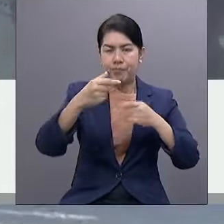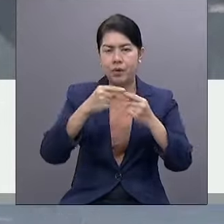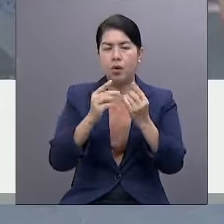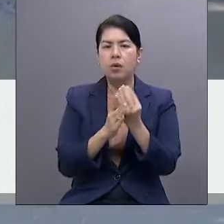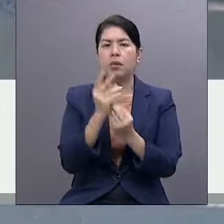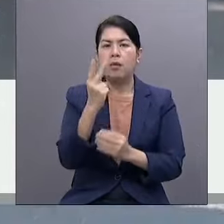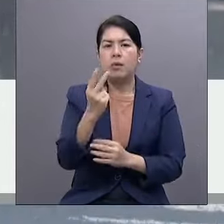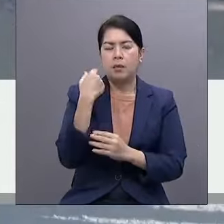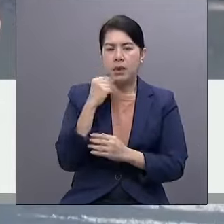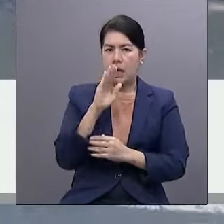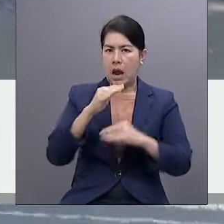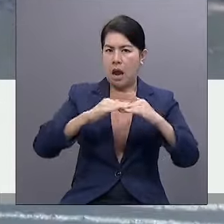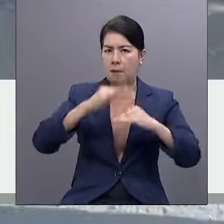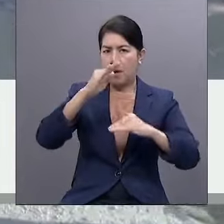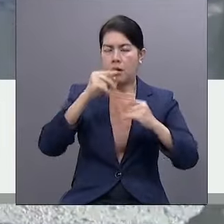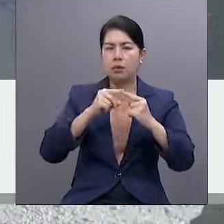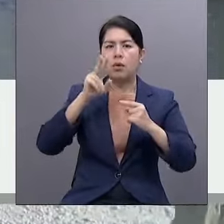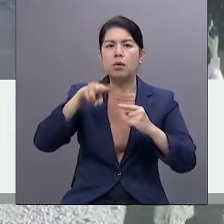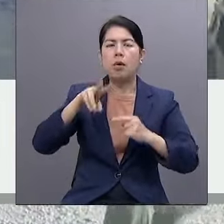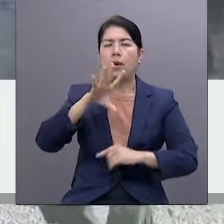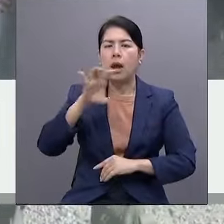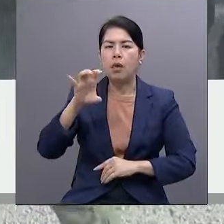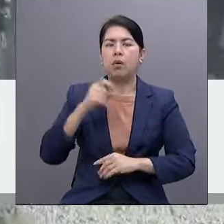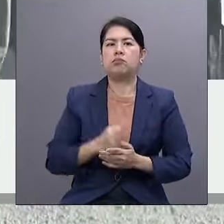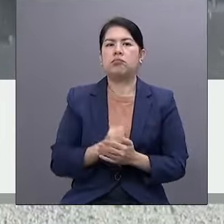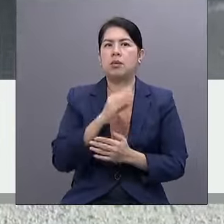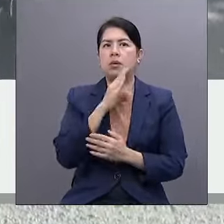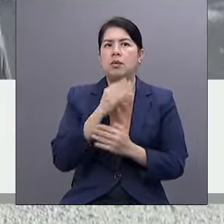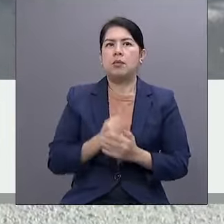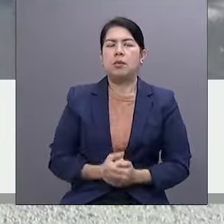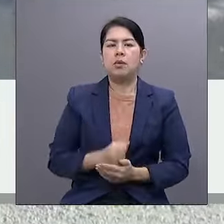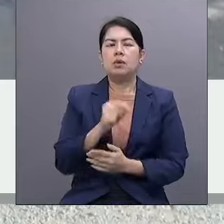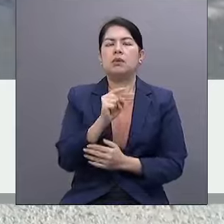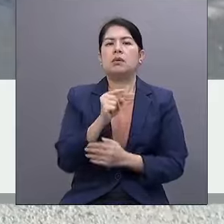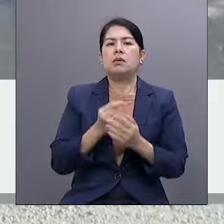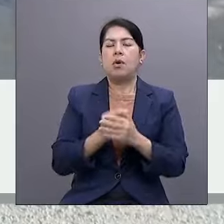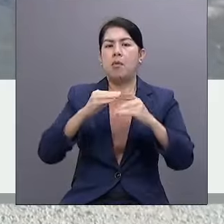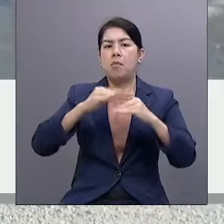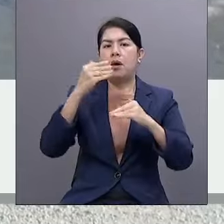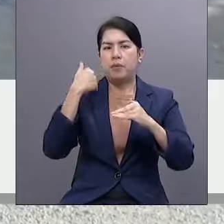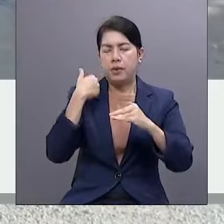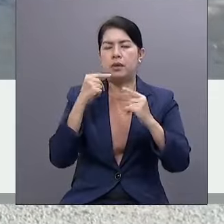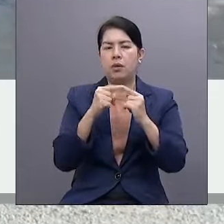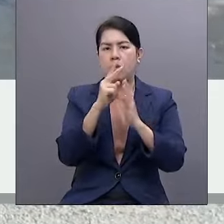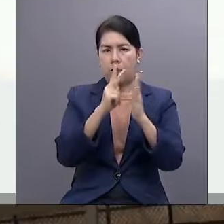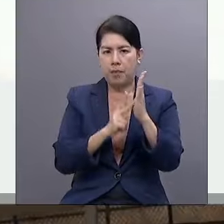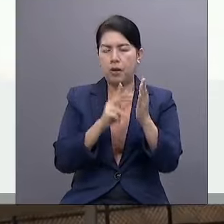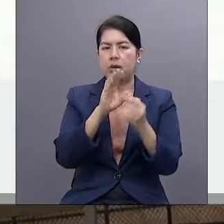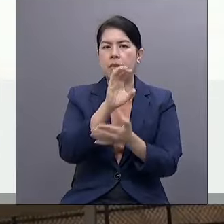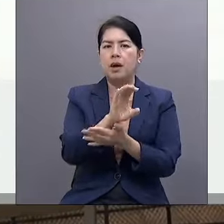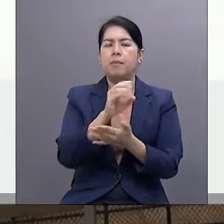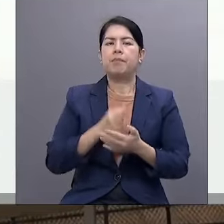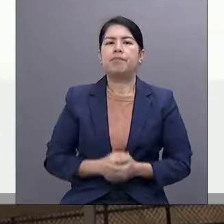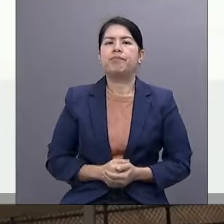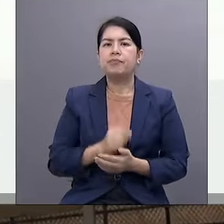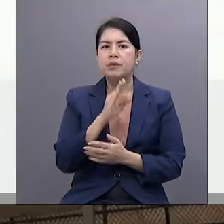ราะถ้าเมื่อไรที่ยอดผู้อพยพแตะตัวเลขนี้ก็จะทำให้คำสั่งห้ามดังกล่าวกลับมามีผลบังคับใช้อีกครั้งนะคะดังนั้นแทบจะ